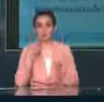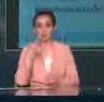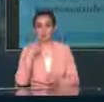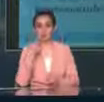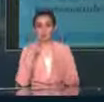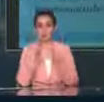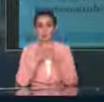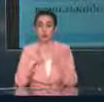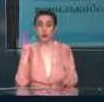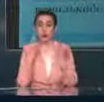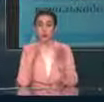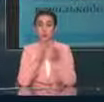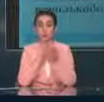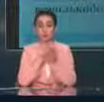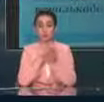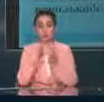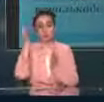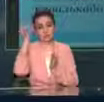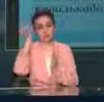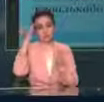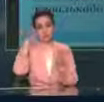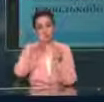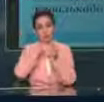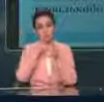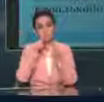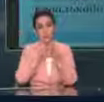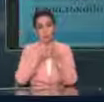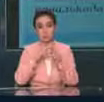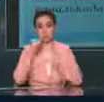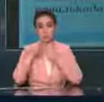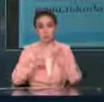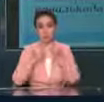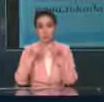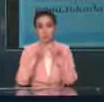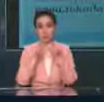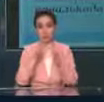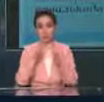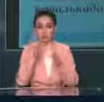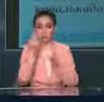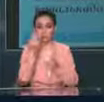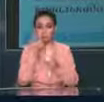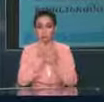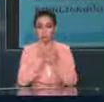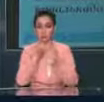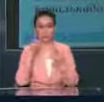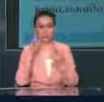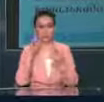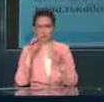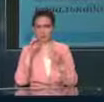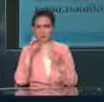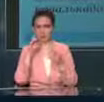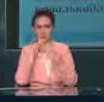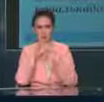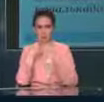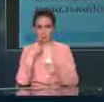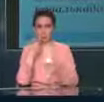у нас ошибки нарушения правил смыслового согласования слов через при открытой настежь дверь и совершенно неправильно потому что при